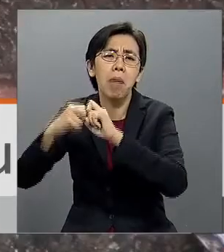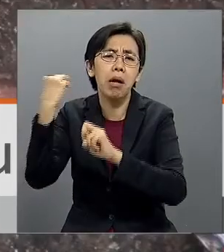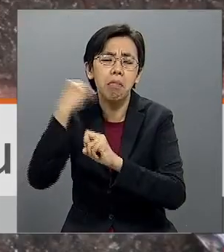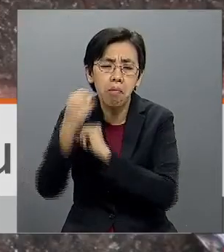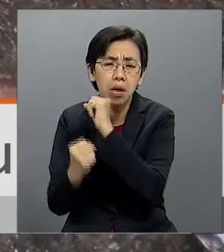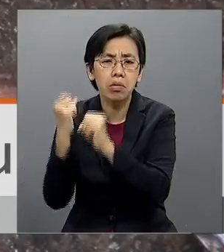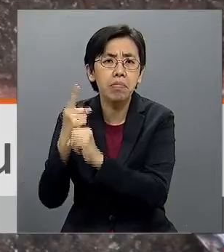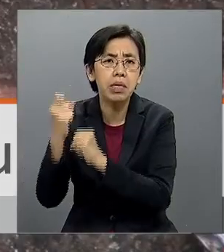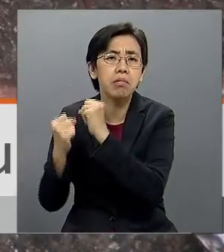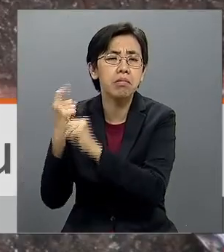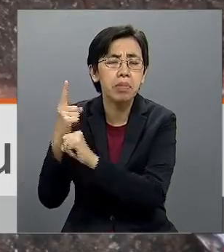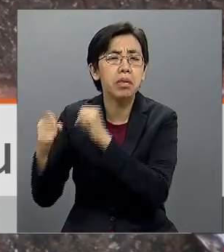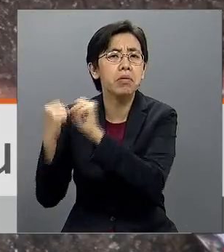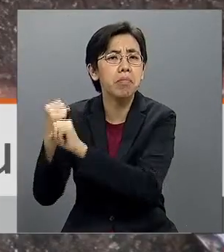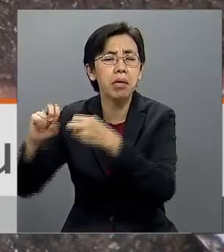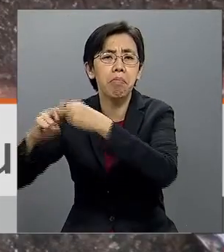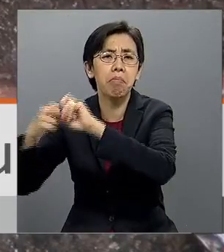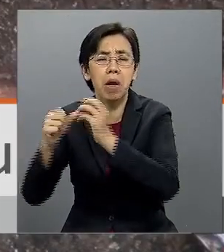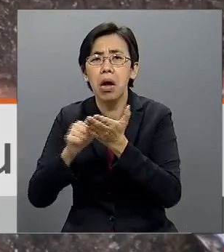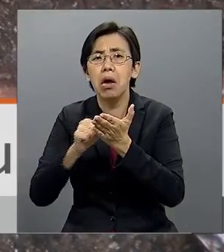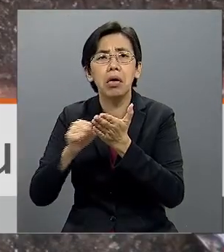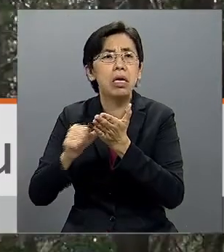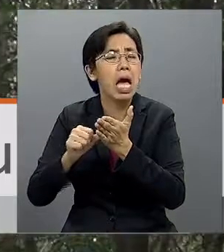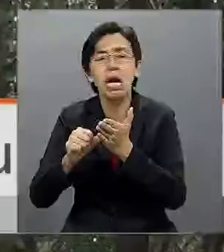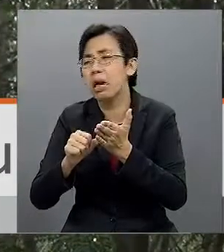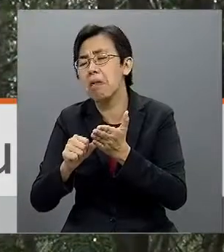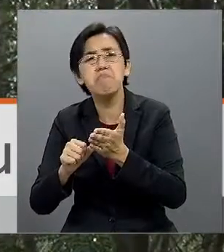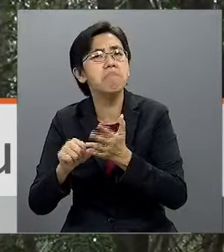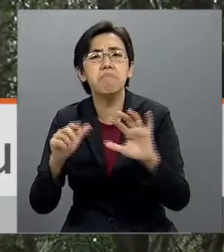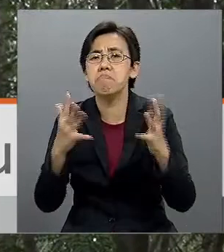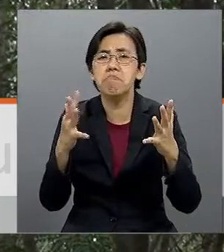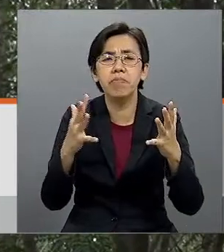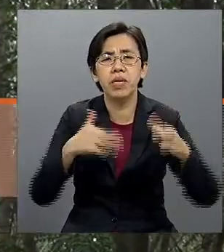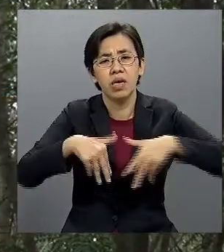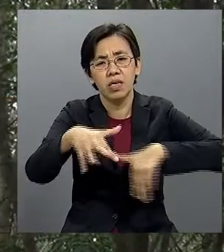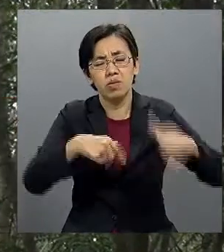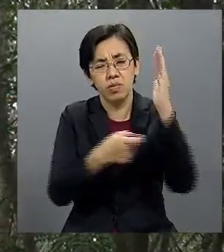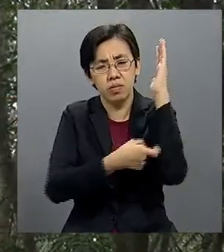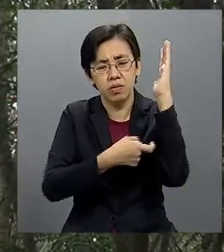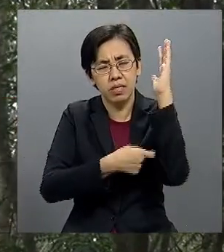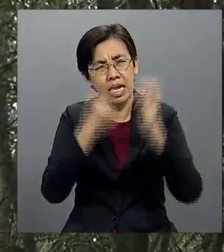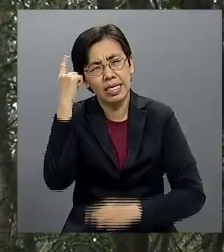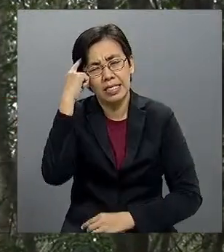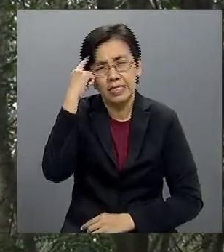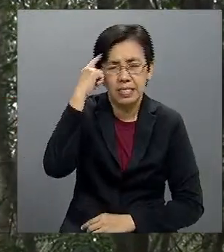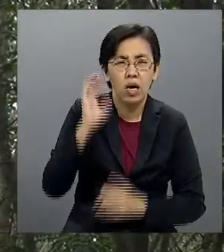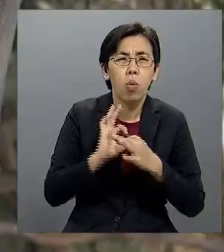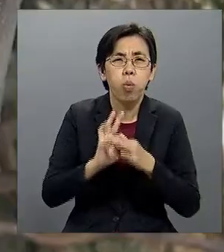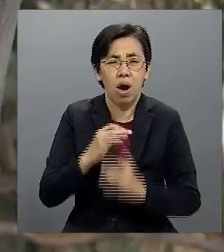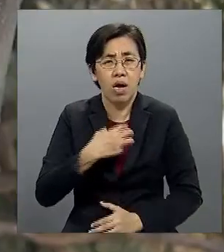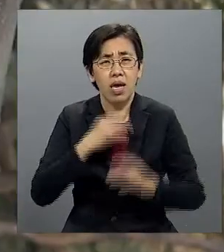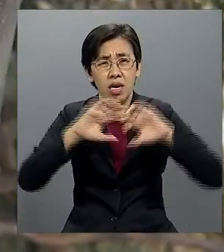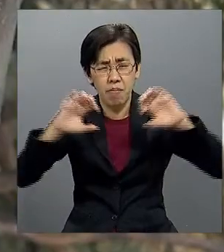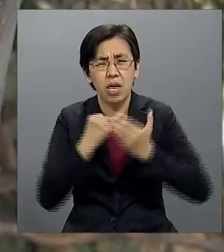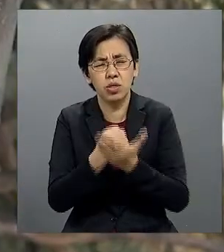แล้วก็ไม่สามารถที่จะแก้ไขปัญหาได้นะครับก็ทำให้ชาวสวนยางมีความกังวลและต้องการให้รัฐบาลแก้ไขปัญหา